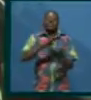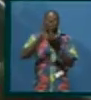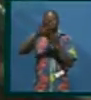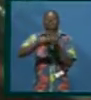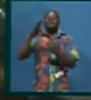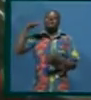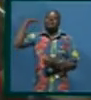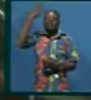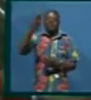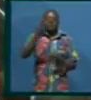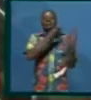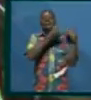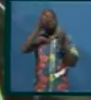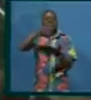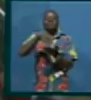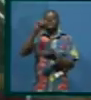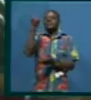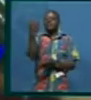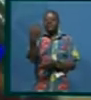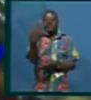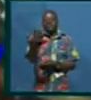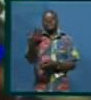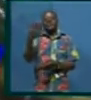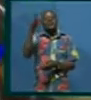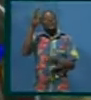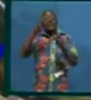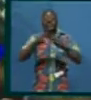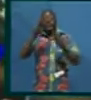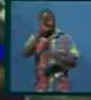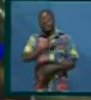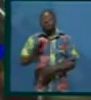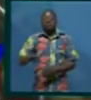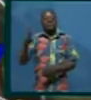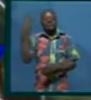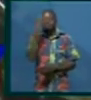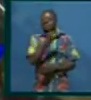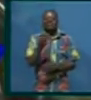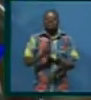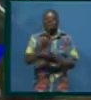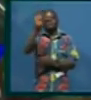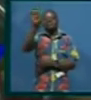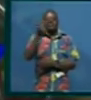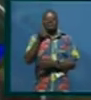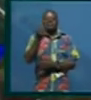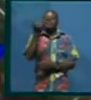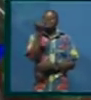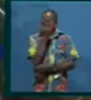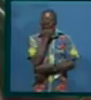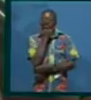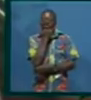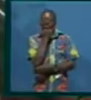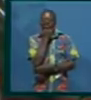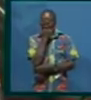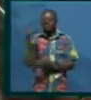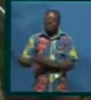Depuis 2005, la ville de Bobo-Dioulasso n'a pas vu le concours Miss Université. À défaut de transférer